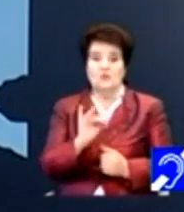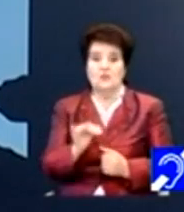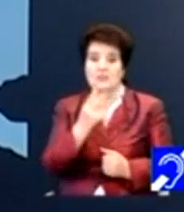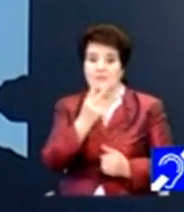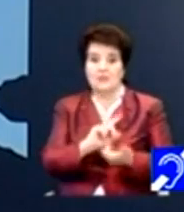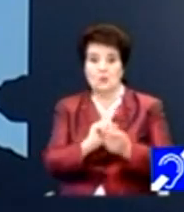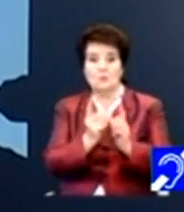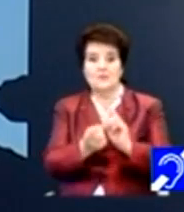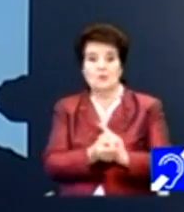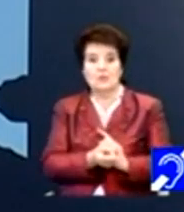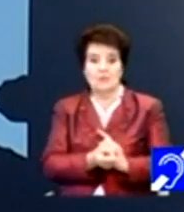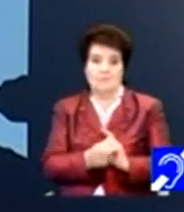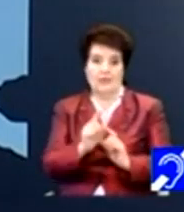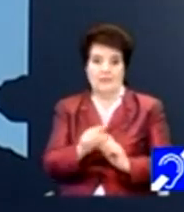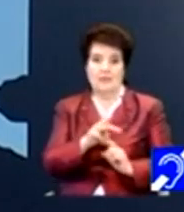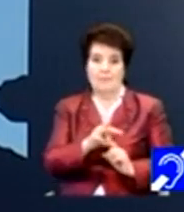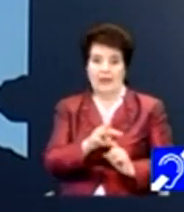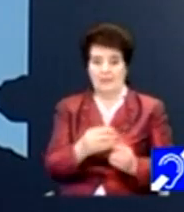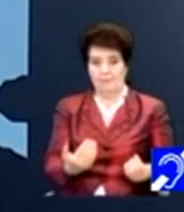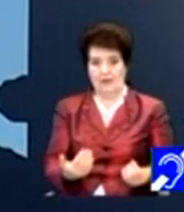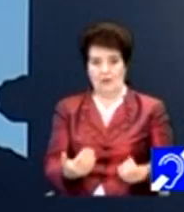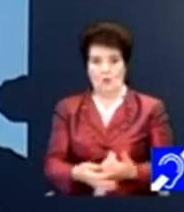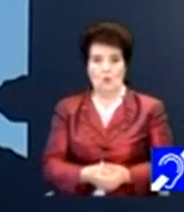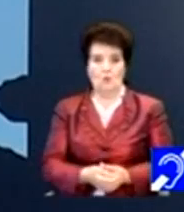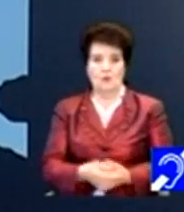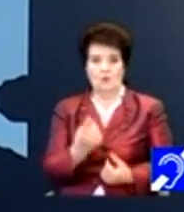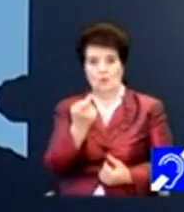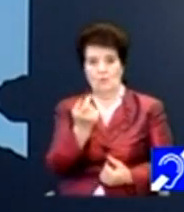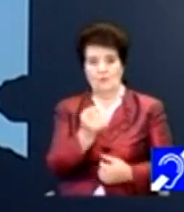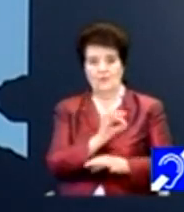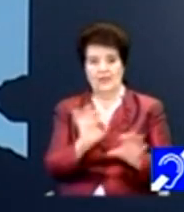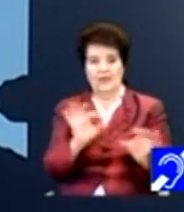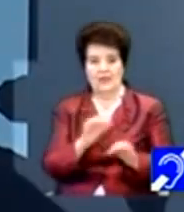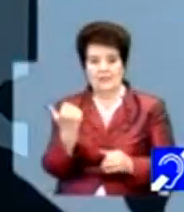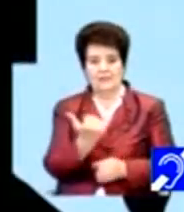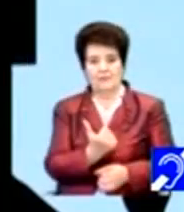s-a schimbat tonul acestora din luna martie până acum. Urmează declarația săptămânii.